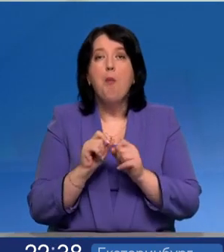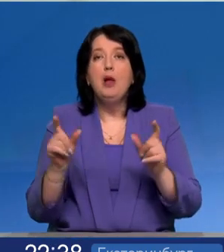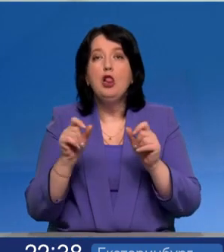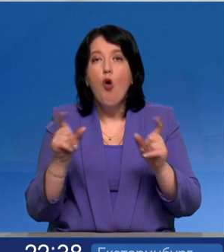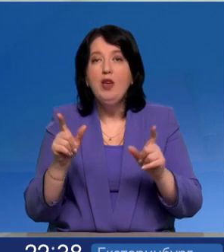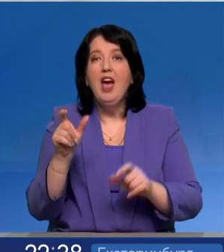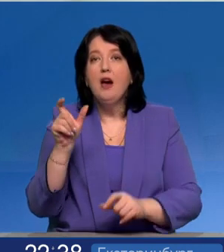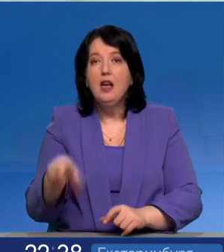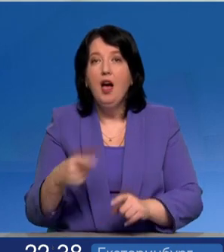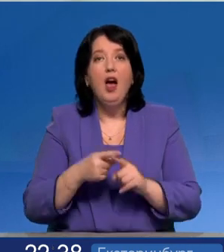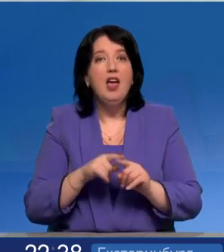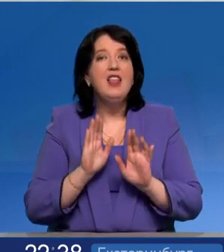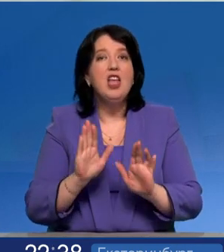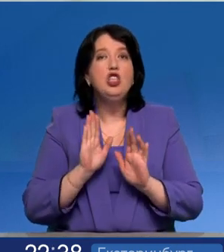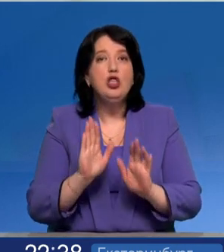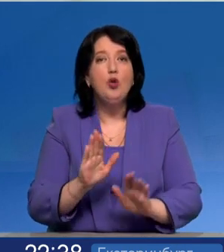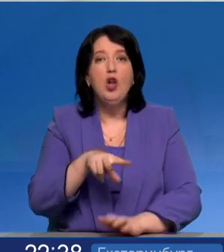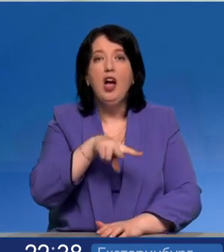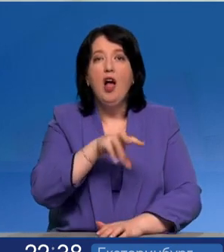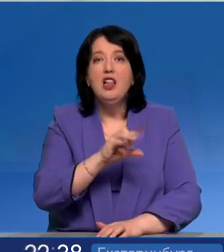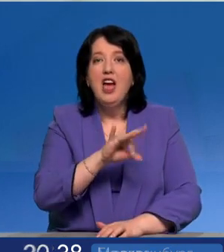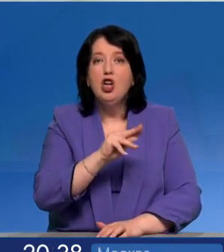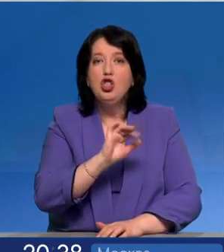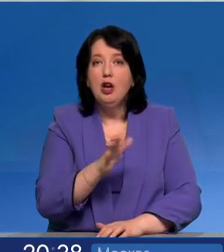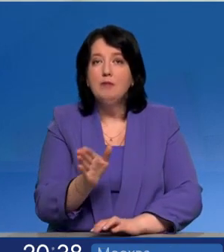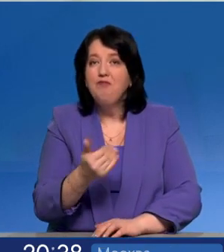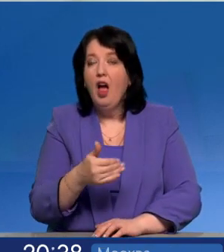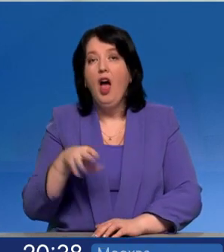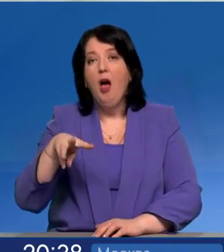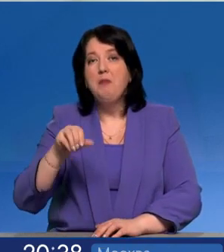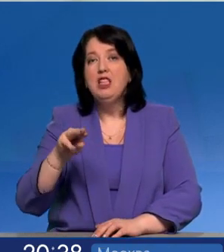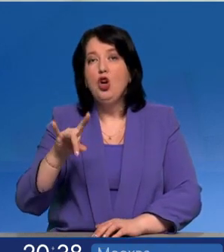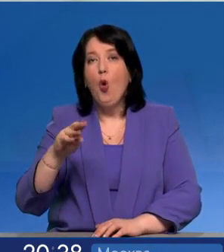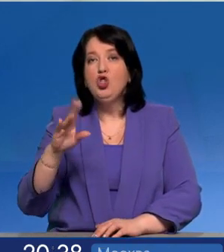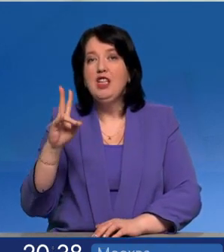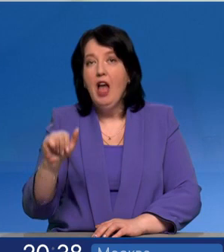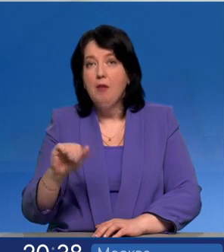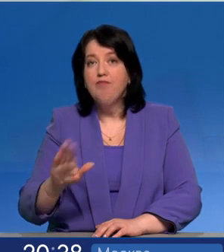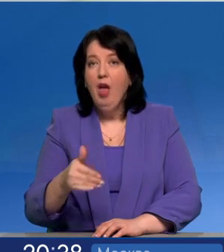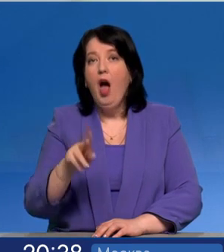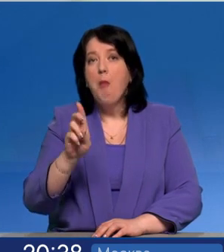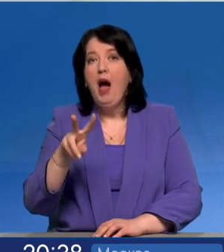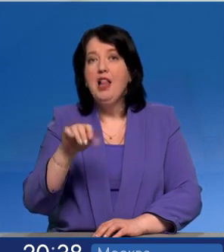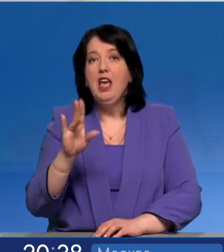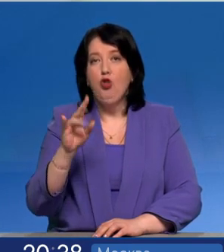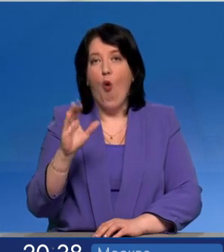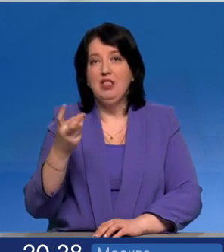Митрошина, и не только Лерчик, и не только, не побоюсь этого слова, Блиновская. Угу. Потому что, ну,